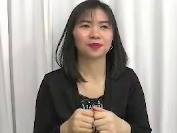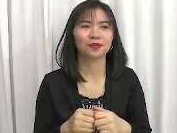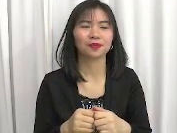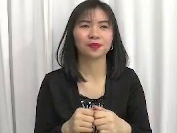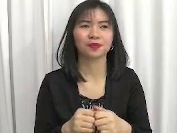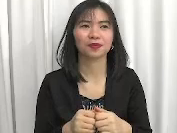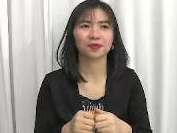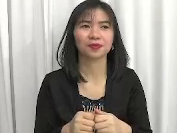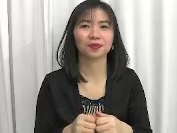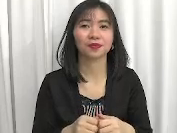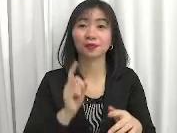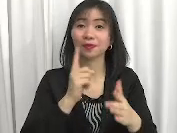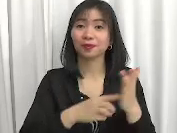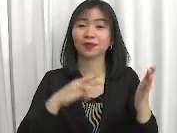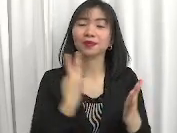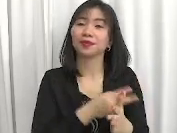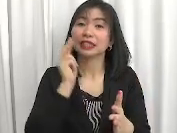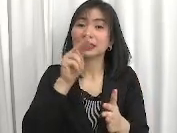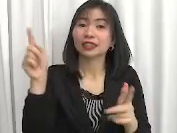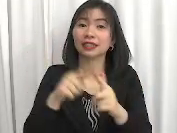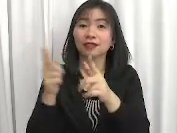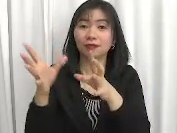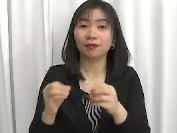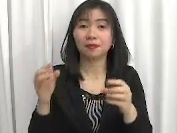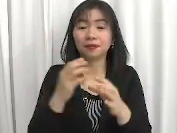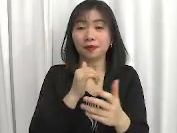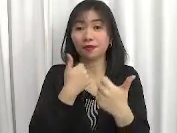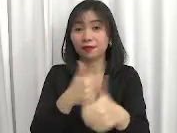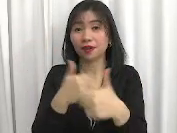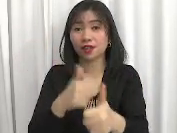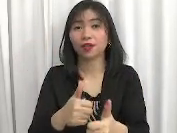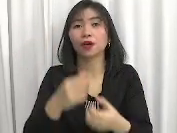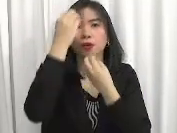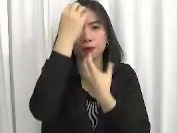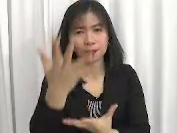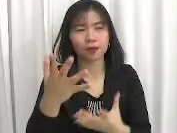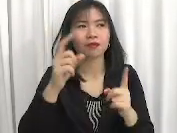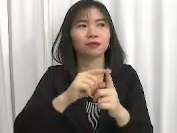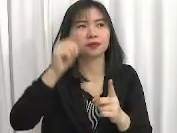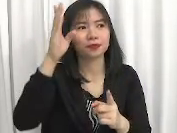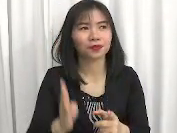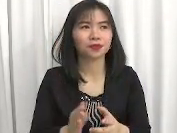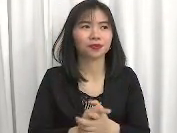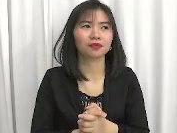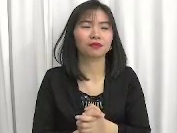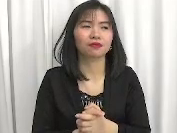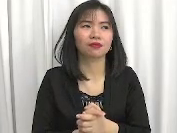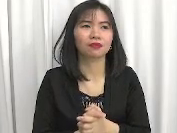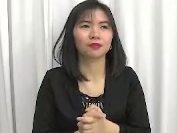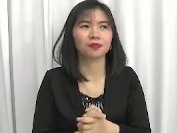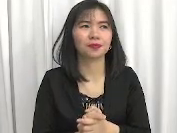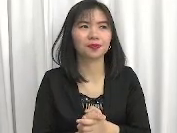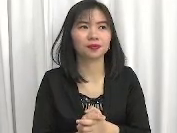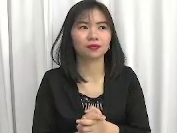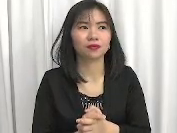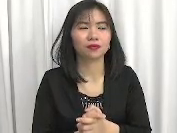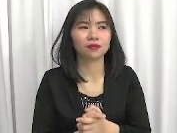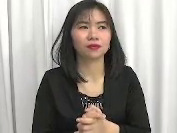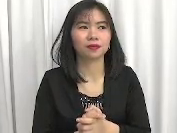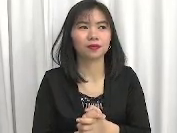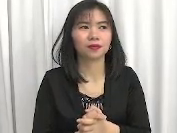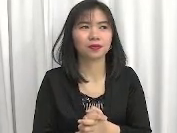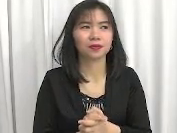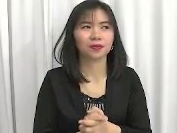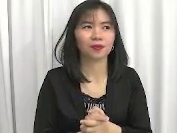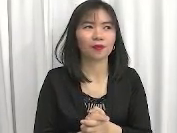na sumunod sa salita ng Diyos. Brother Noel, maputol kita dyan, ha? Yeah. Kasi